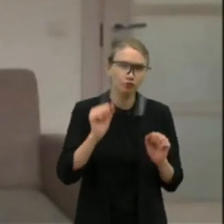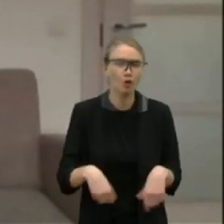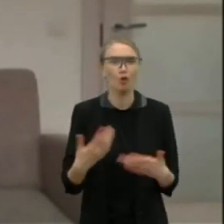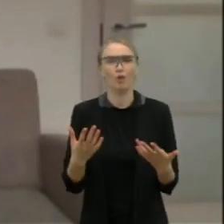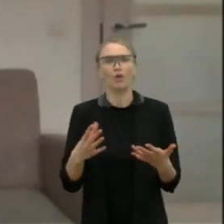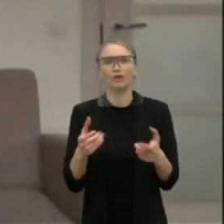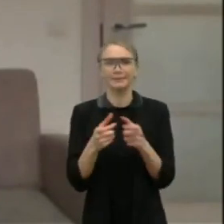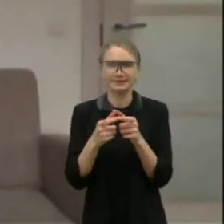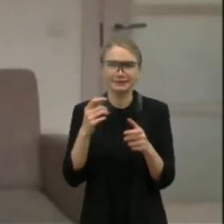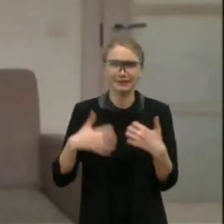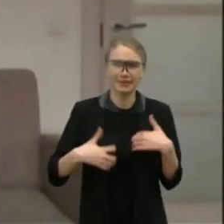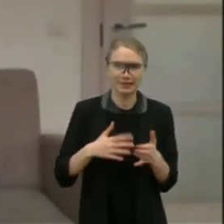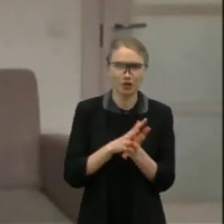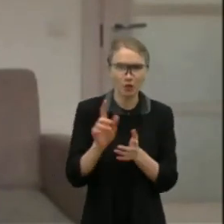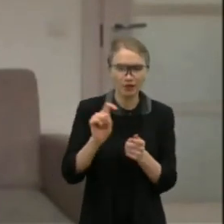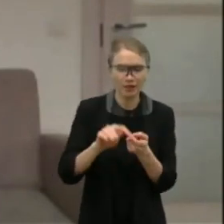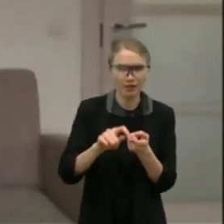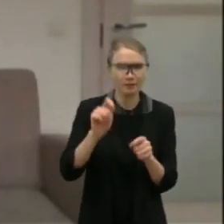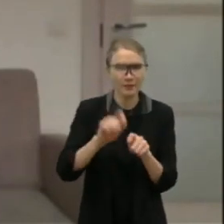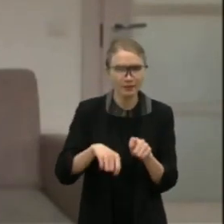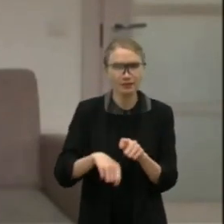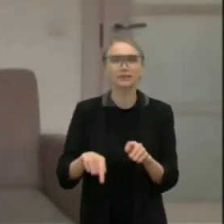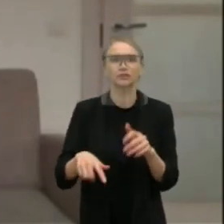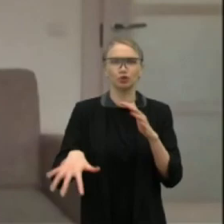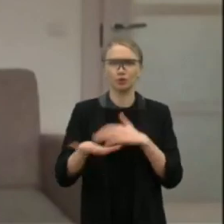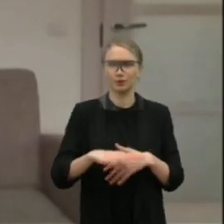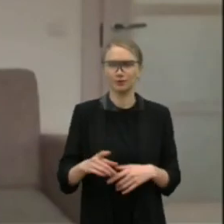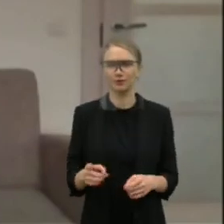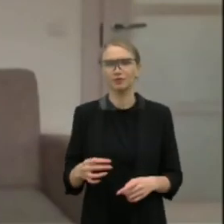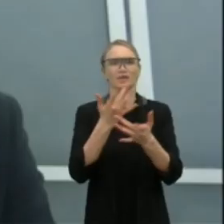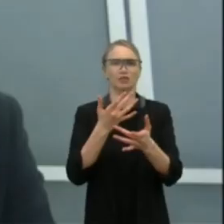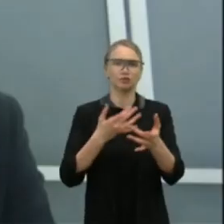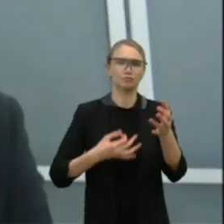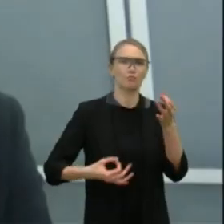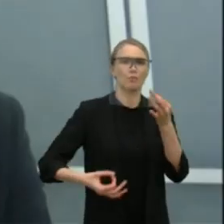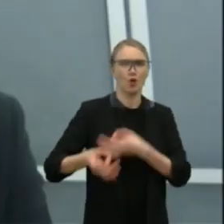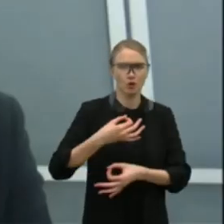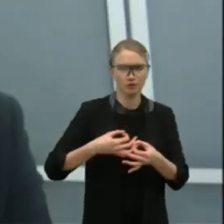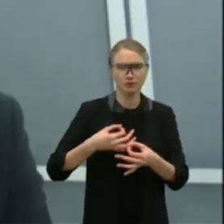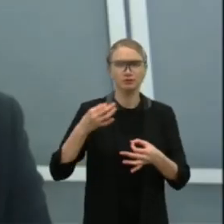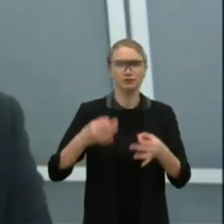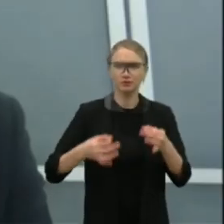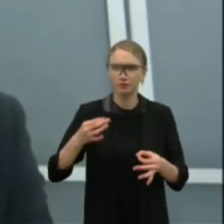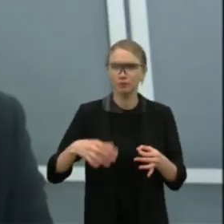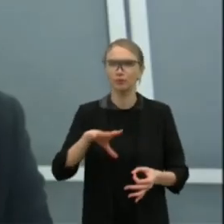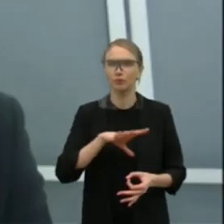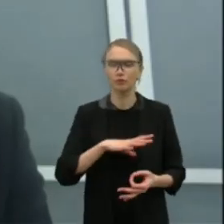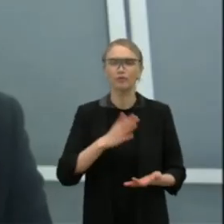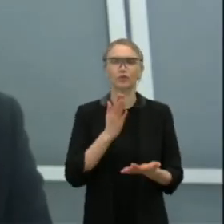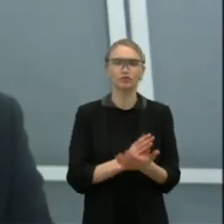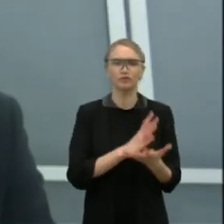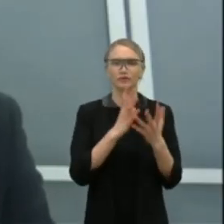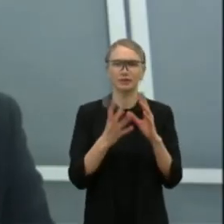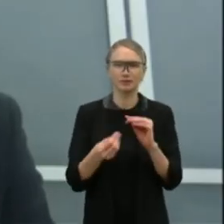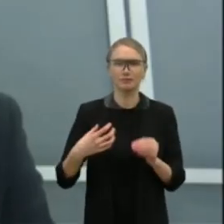buvusią infekciją, jie šitoj situacijoje būtų nepaprastai naudingi. Mes suregistravom